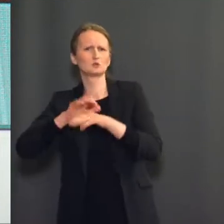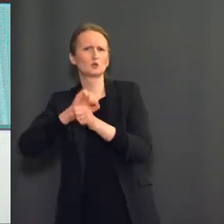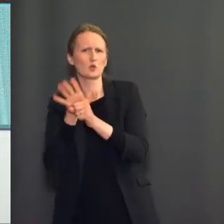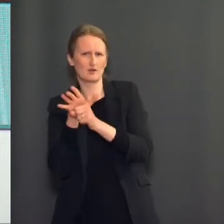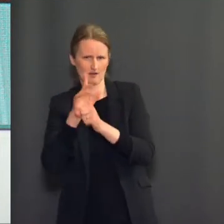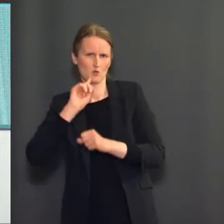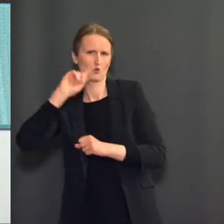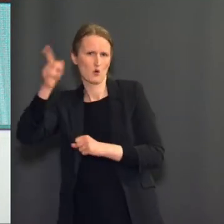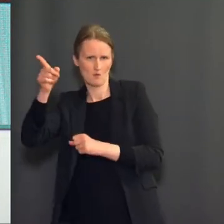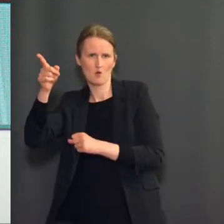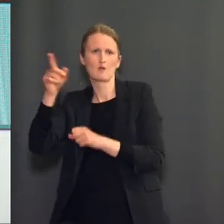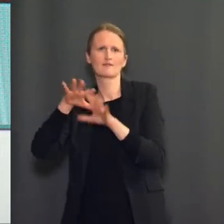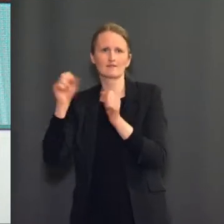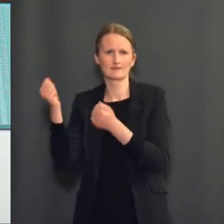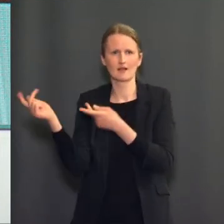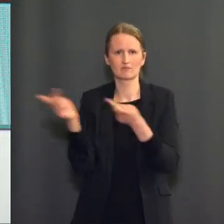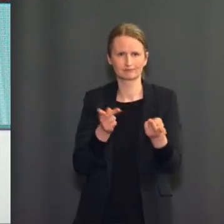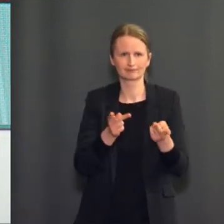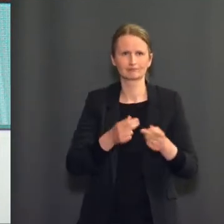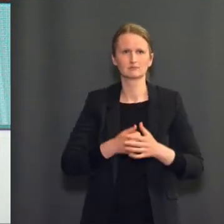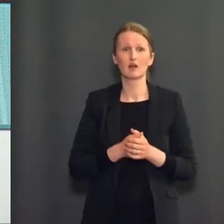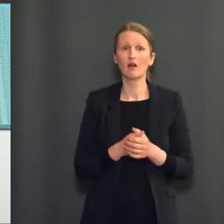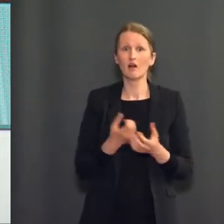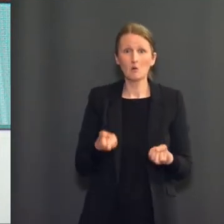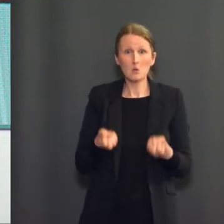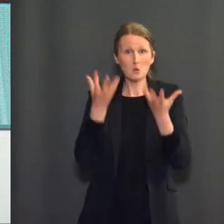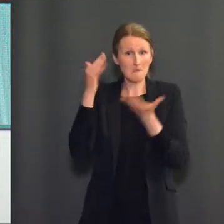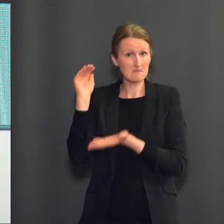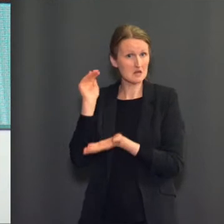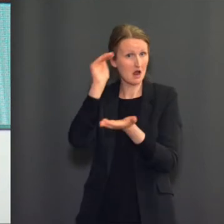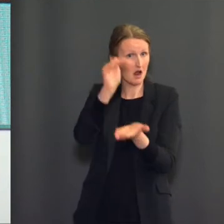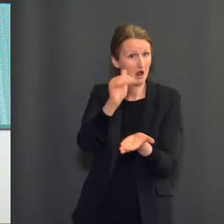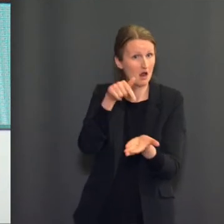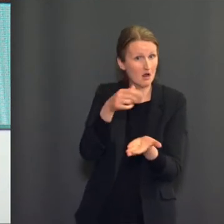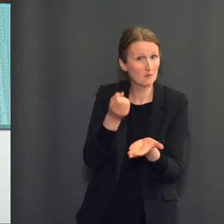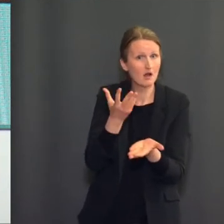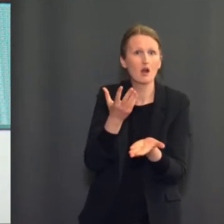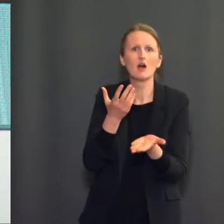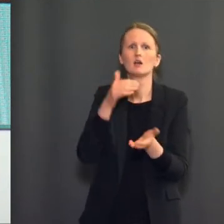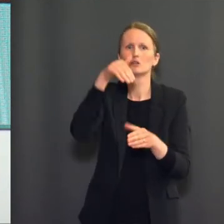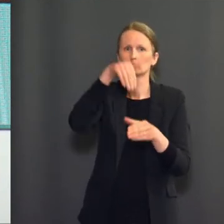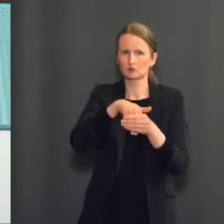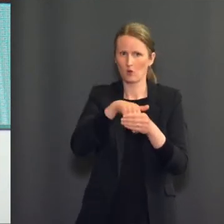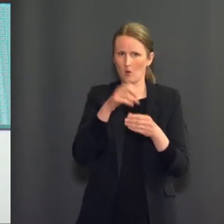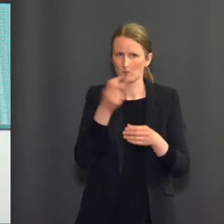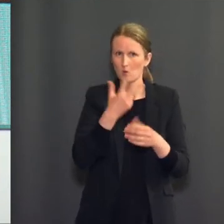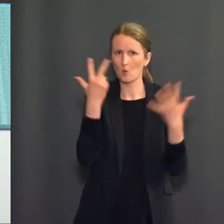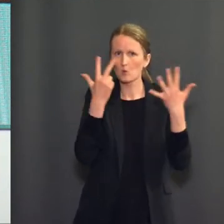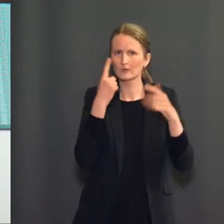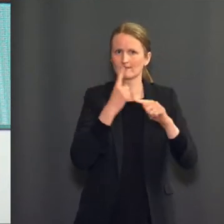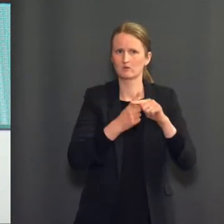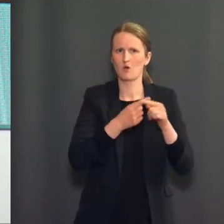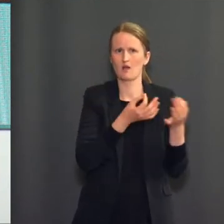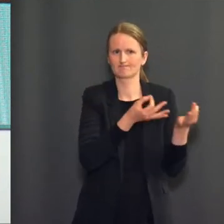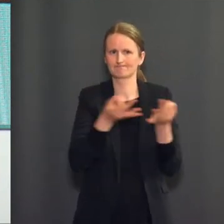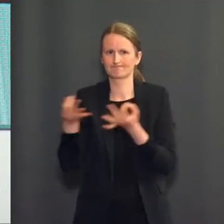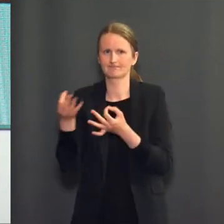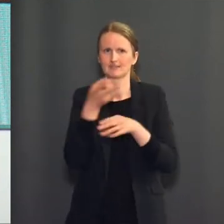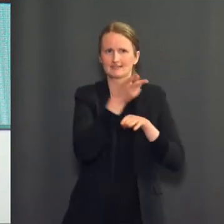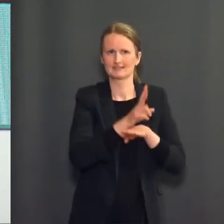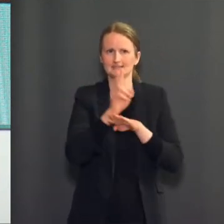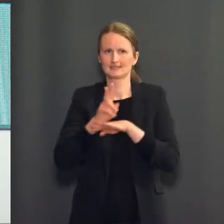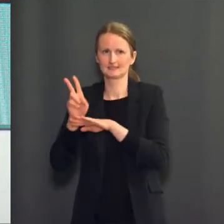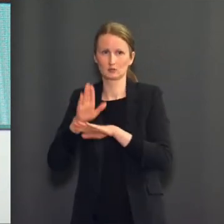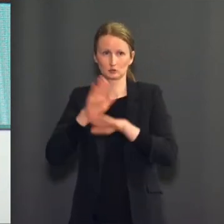4 semaines chaque membre du personnel qui ne peut pas télétravailler. La troisième ligne de